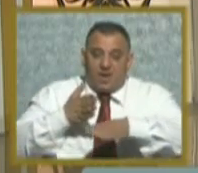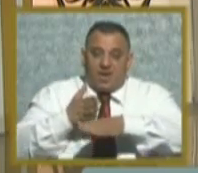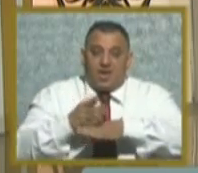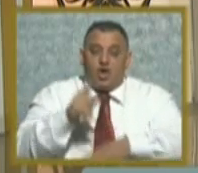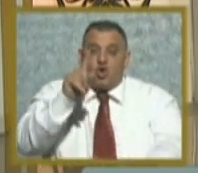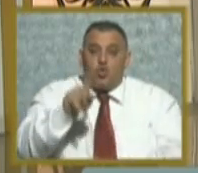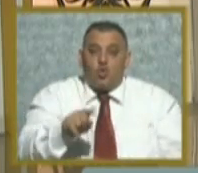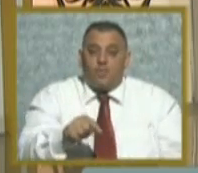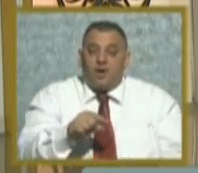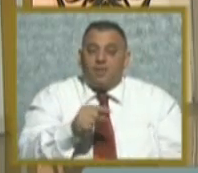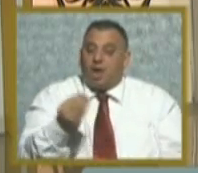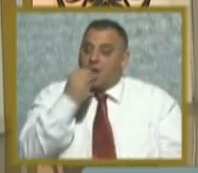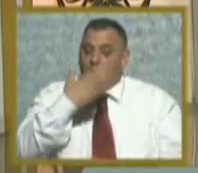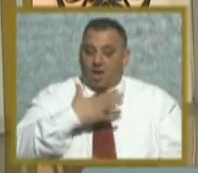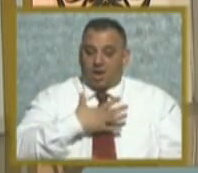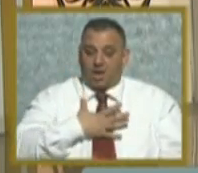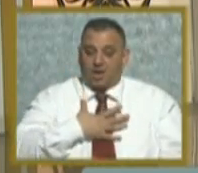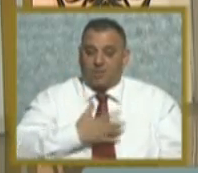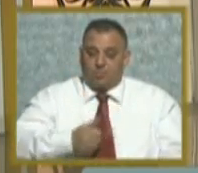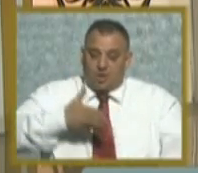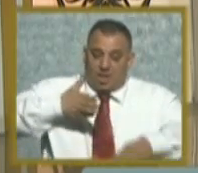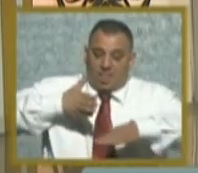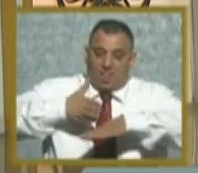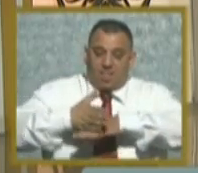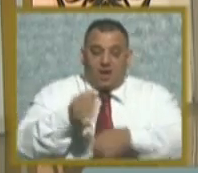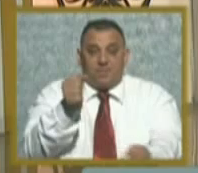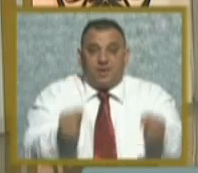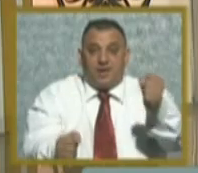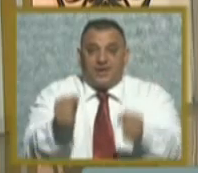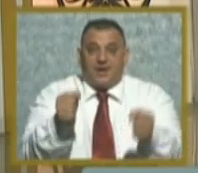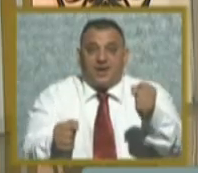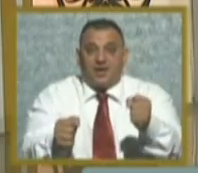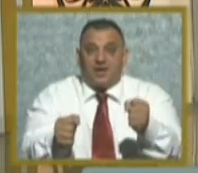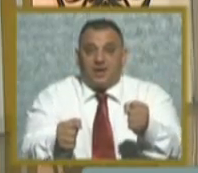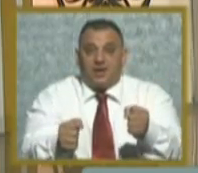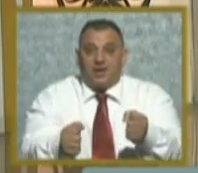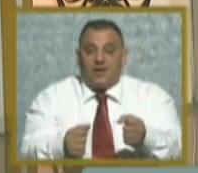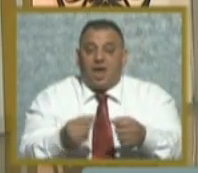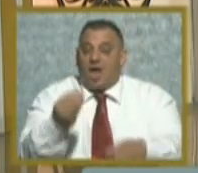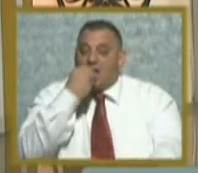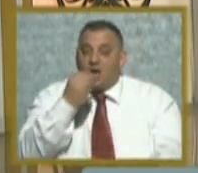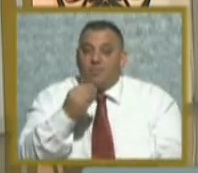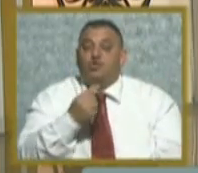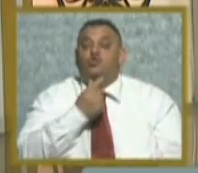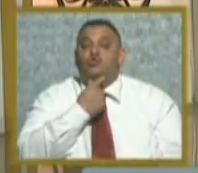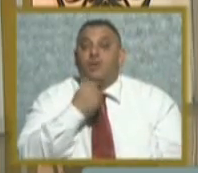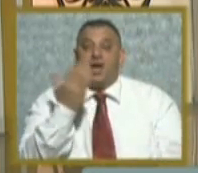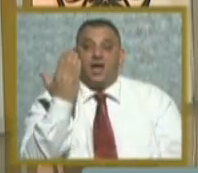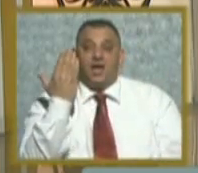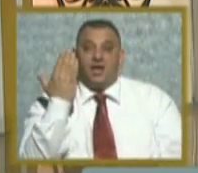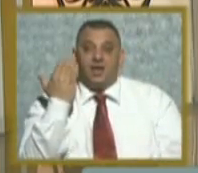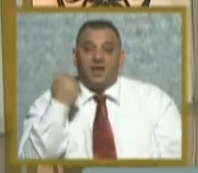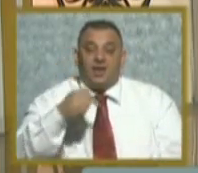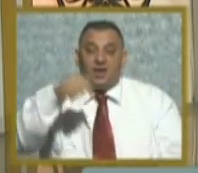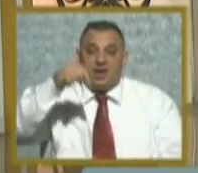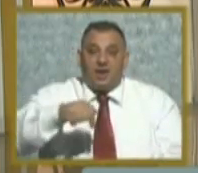اليوم غداكم عليه يعني بسوي ذبيح حق السيارة. لكن غدا تغدينا يوم الجمعة.